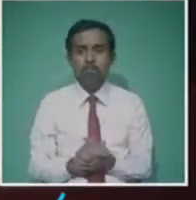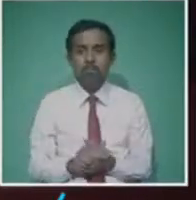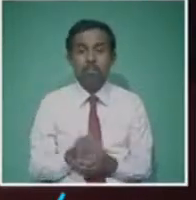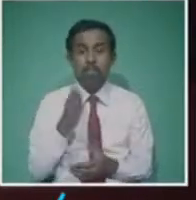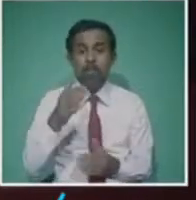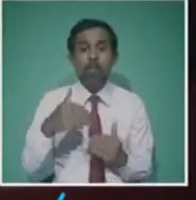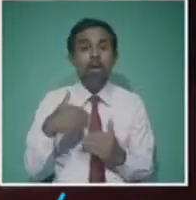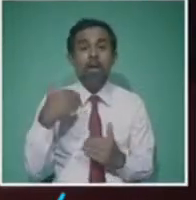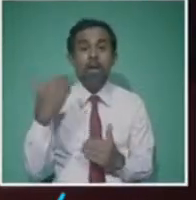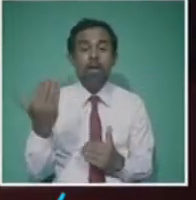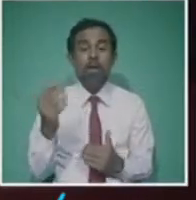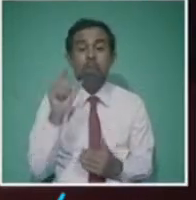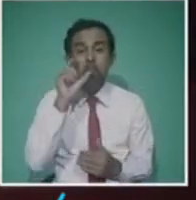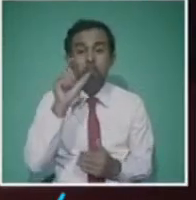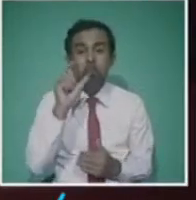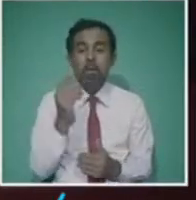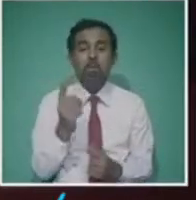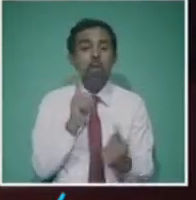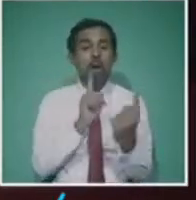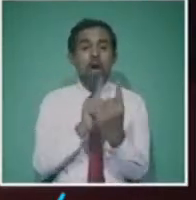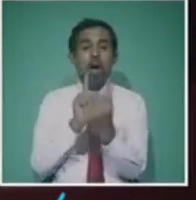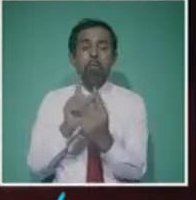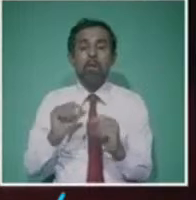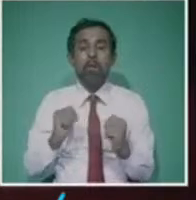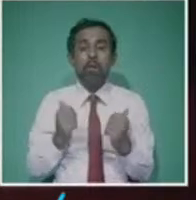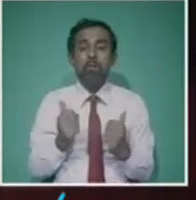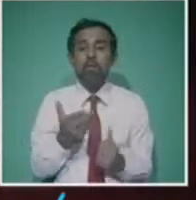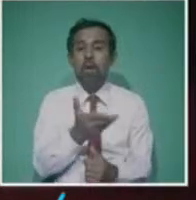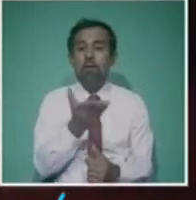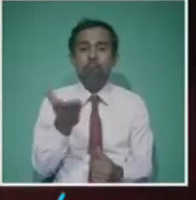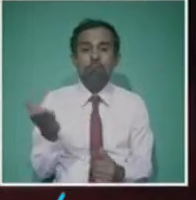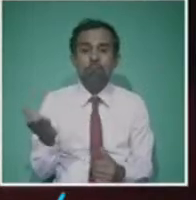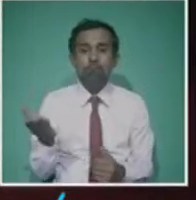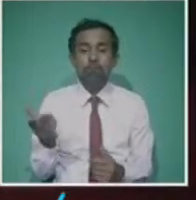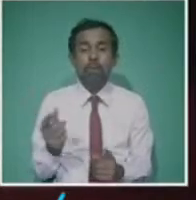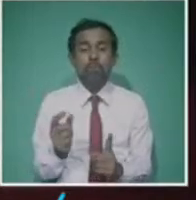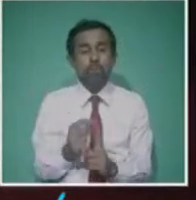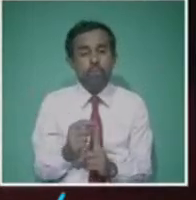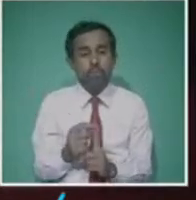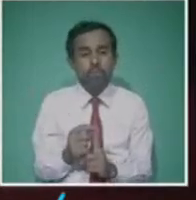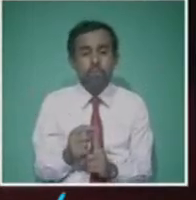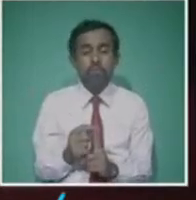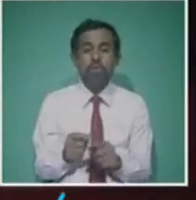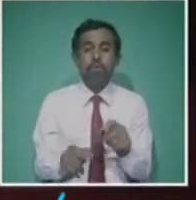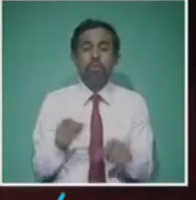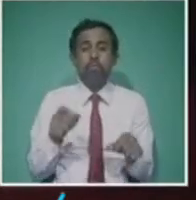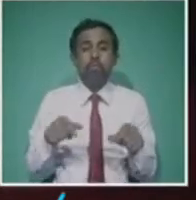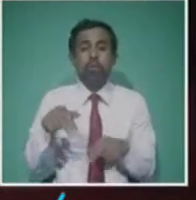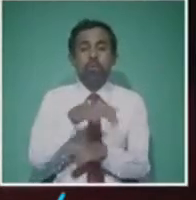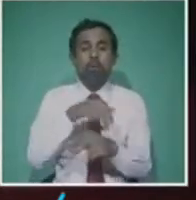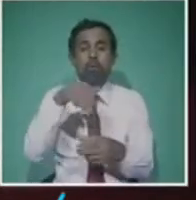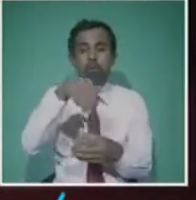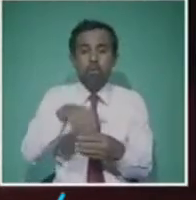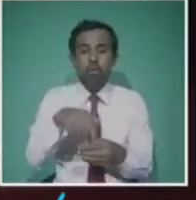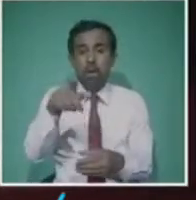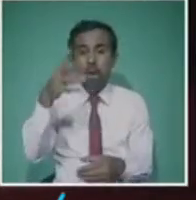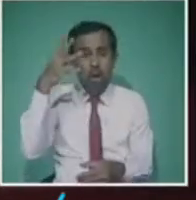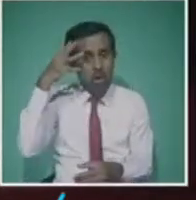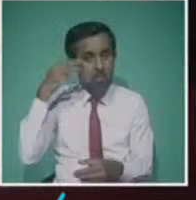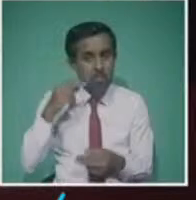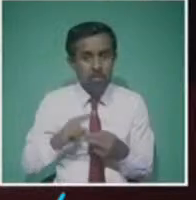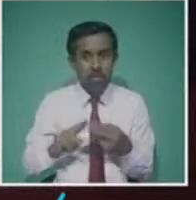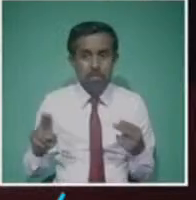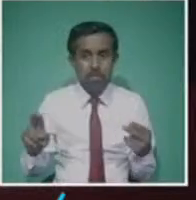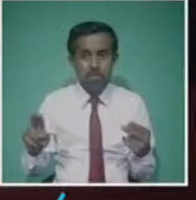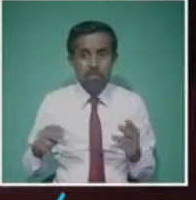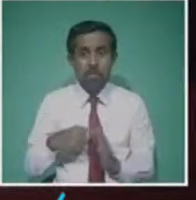තමුන්නාසෙලා එළියට ආවම තමුන්නාසෙලාට මුණ ගැහෙන්නේ ජීවත් වෙන්නේ සිද්ධ වෙලා තියෙන්නේ අන්ත දුප්පත් මිනිසුන් අතරේ බව තමුන්නාසෙලා මතක් කරන් දෙපා